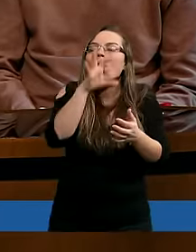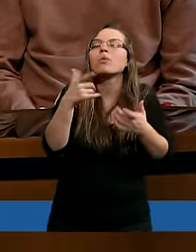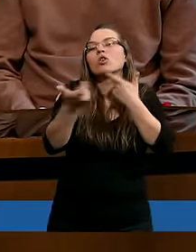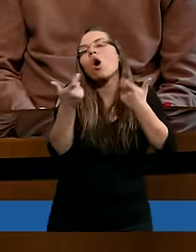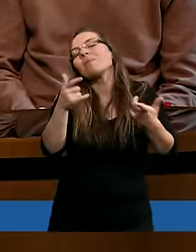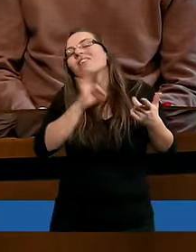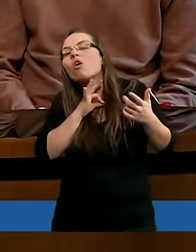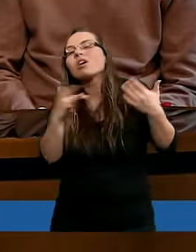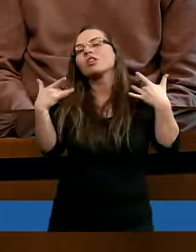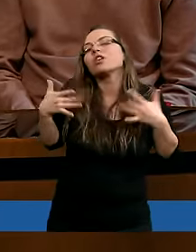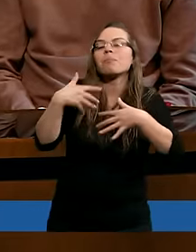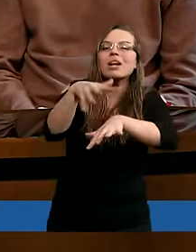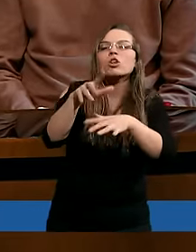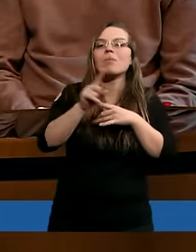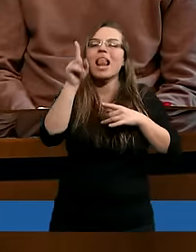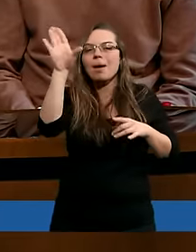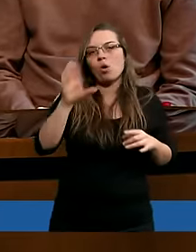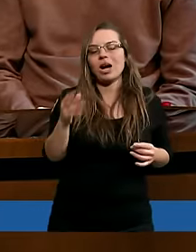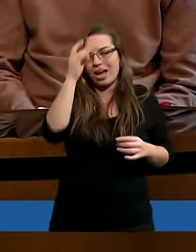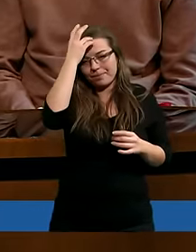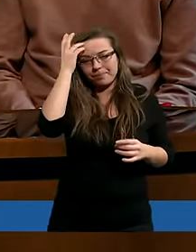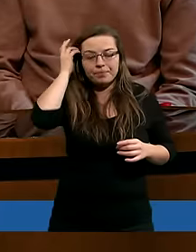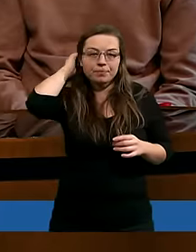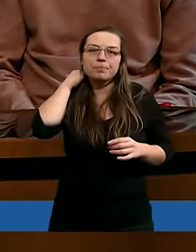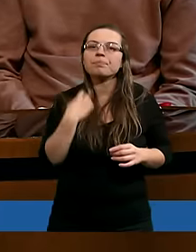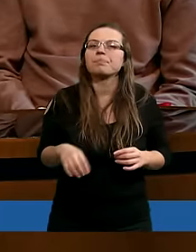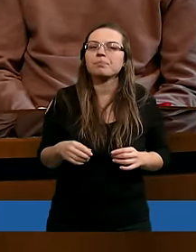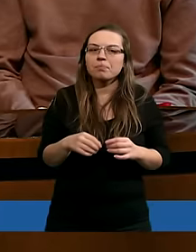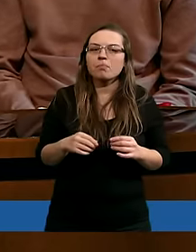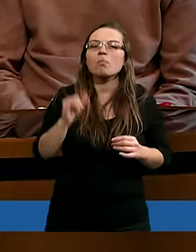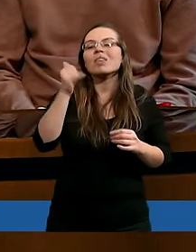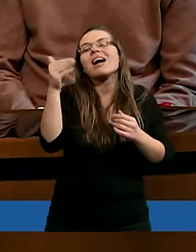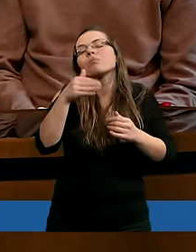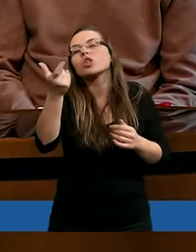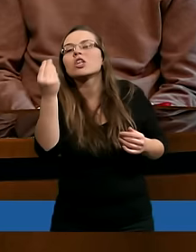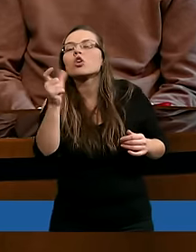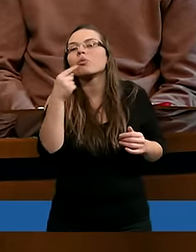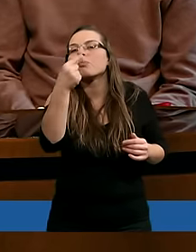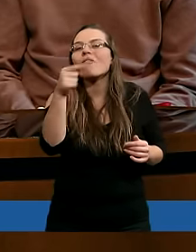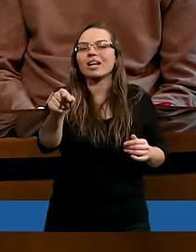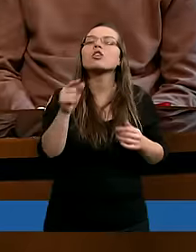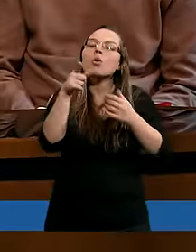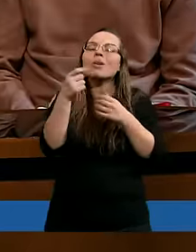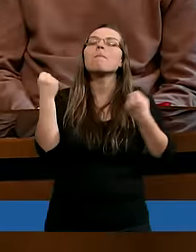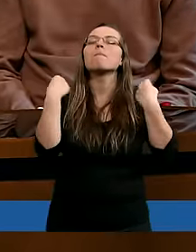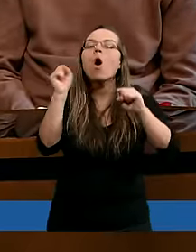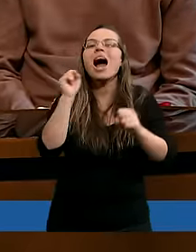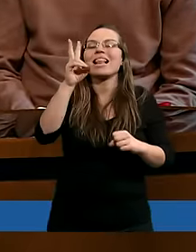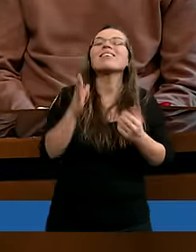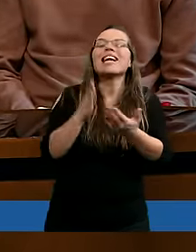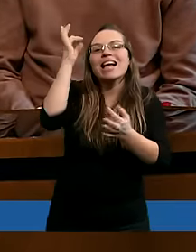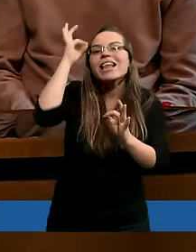Czyli żyłby wolniej niż inni. Myślę, że tak. Czym by się jeszcze wyróżniał? Ale taki bohater wiary,